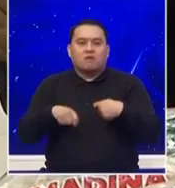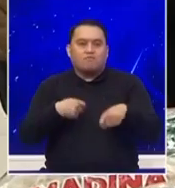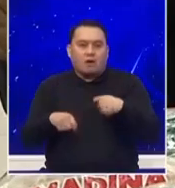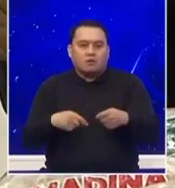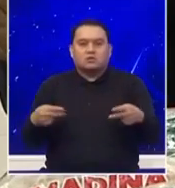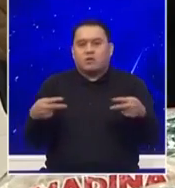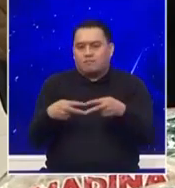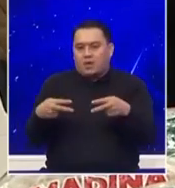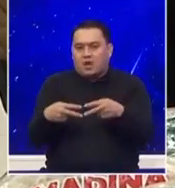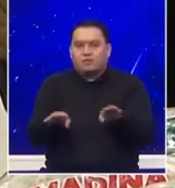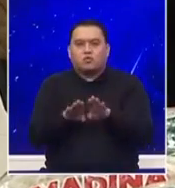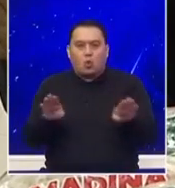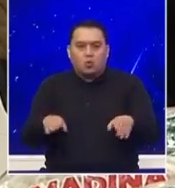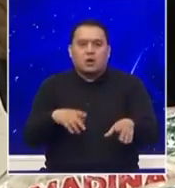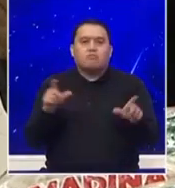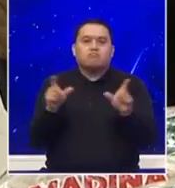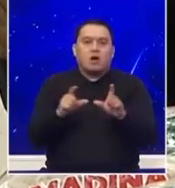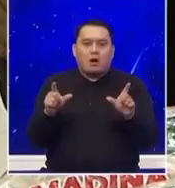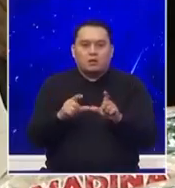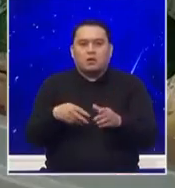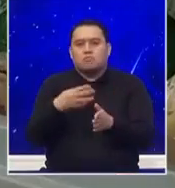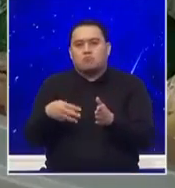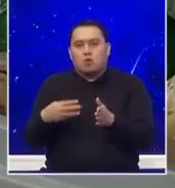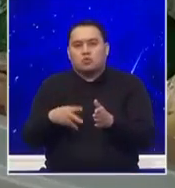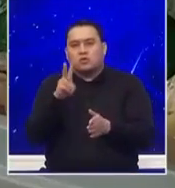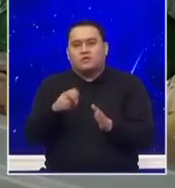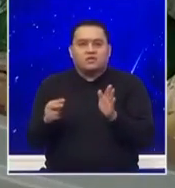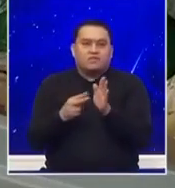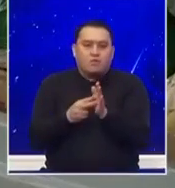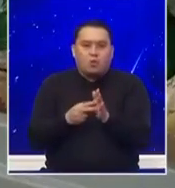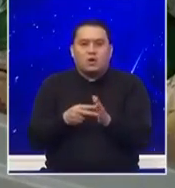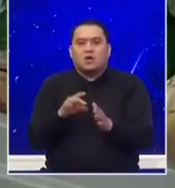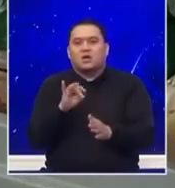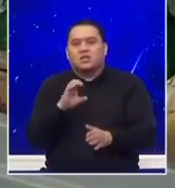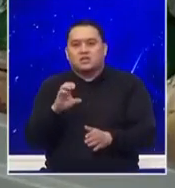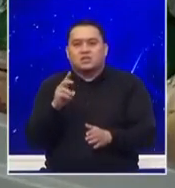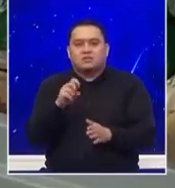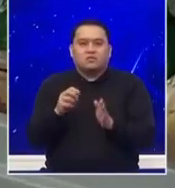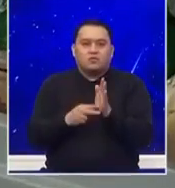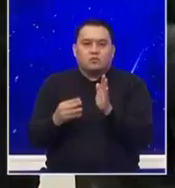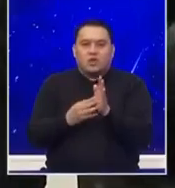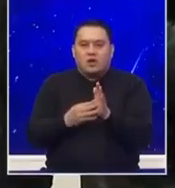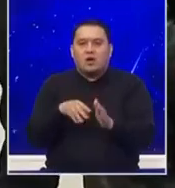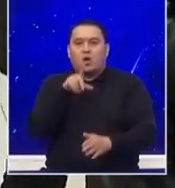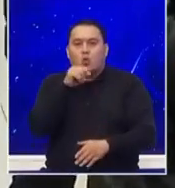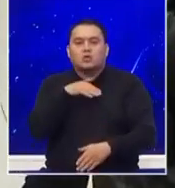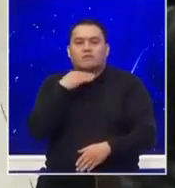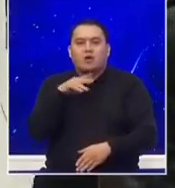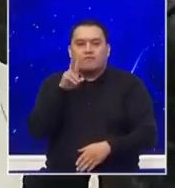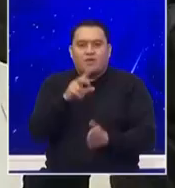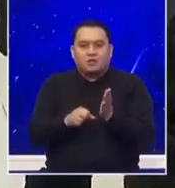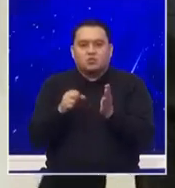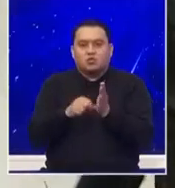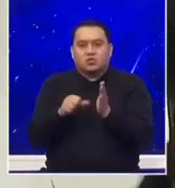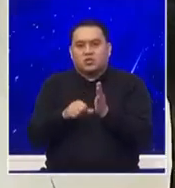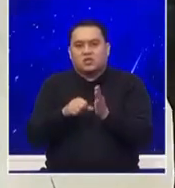магазинах совпадает. Как и на предыдущем объекте, макаронные изделия 208, рис 289, мясо курицы 867